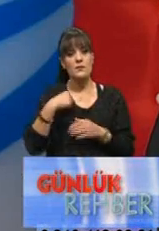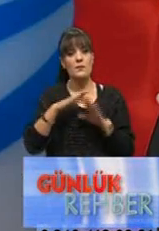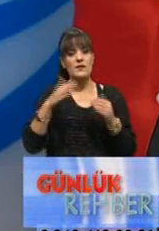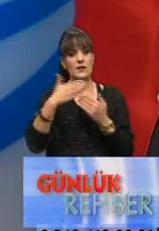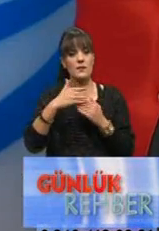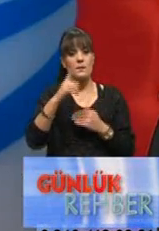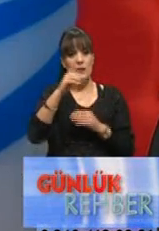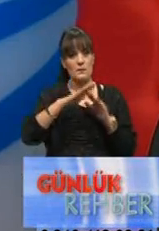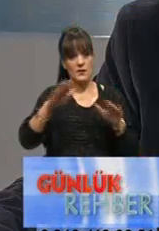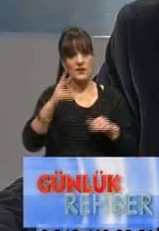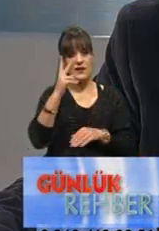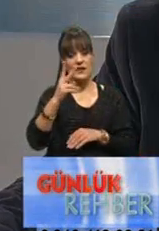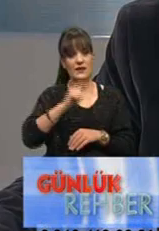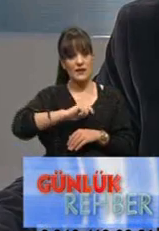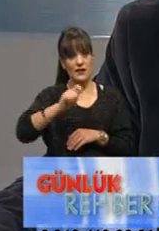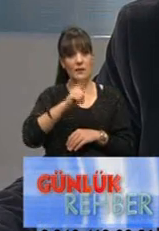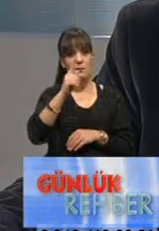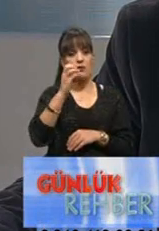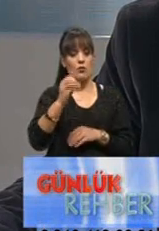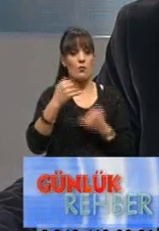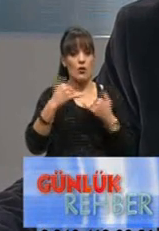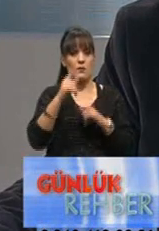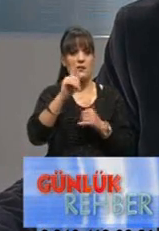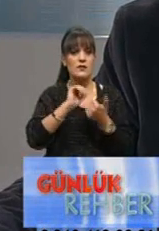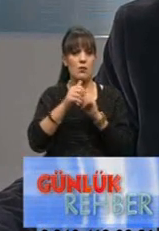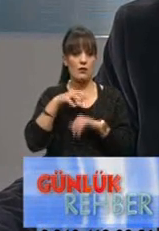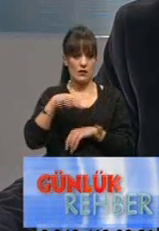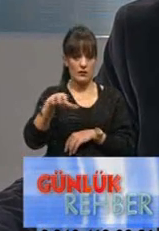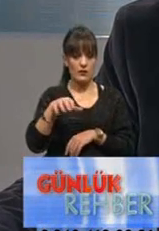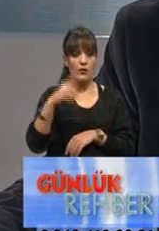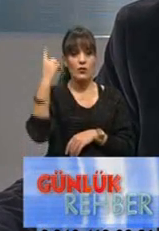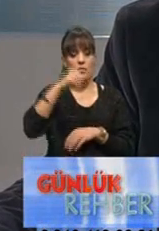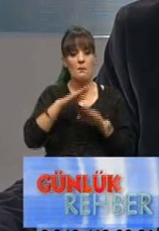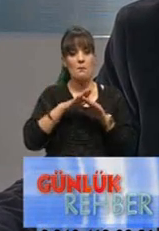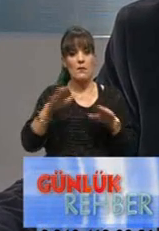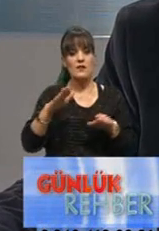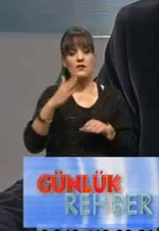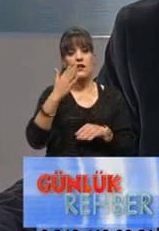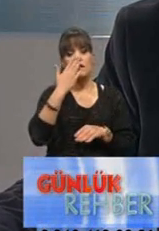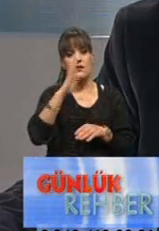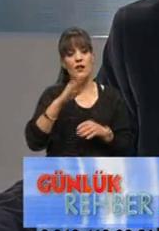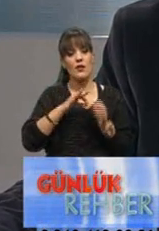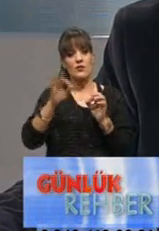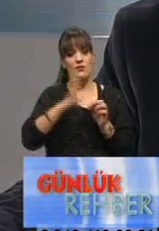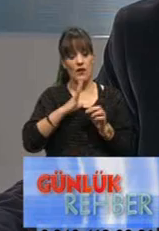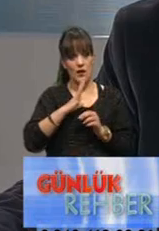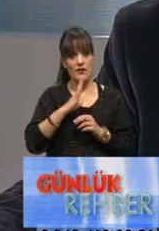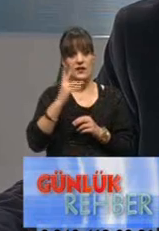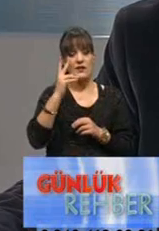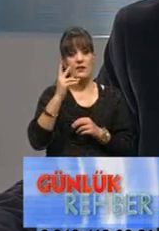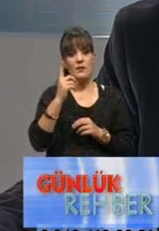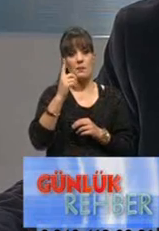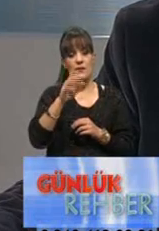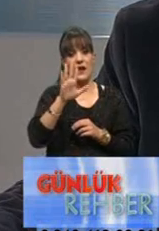tenisi biliyorsunuz bir masa, iki tane raket ve bir topla oynanan bir spor dalı. Dolayısıyla masanın standart ölçüleri var.